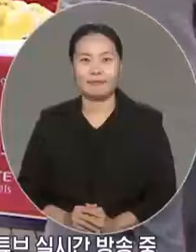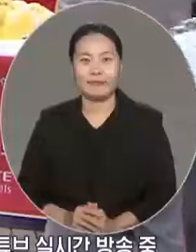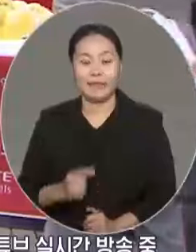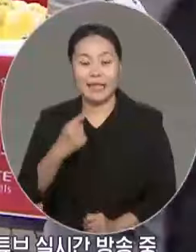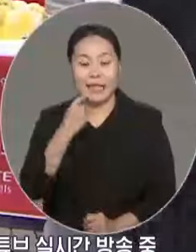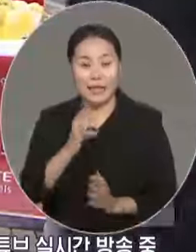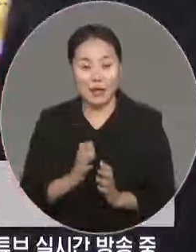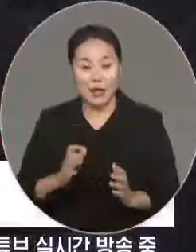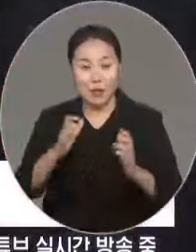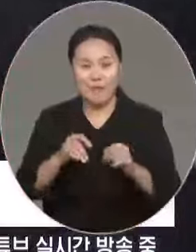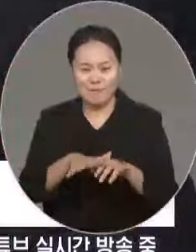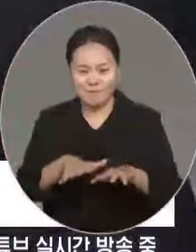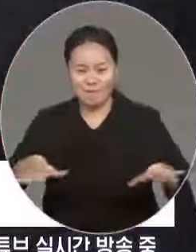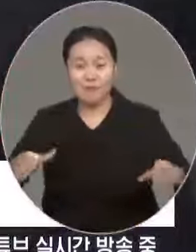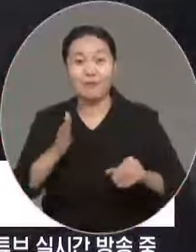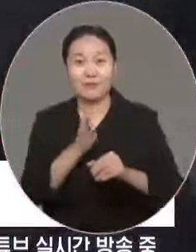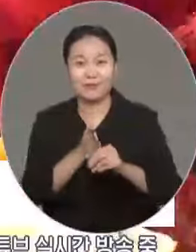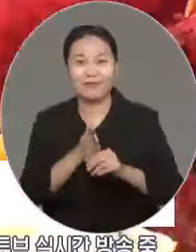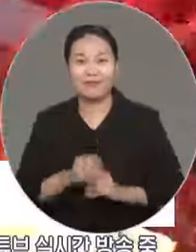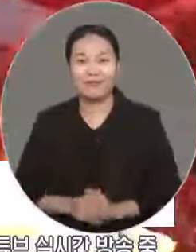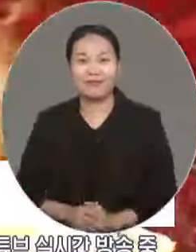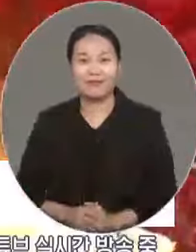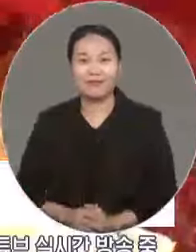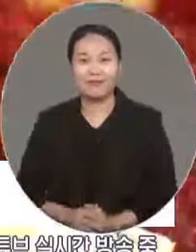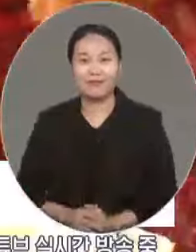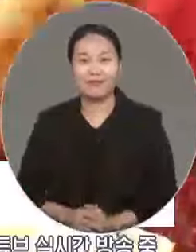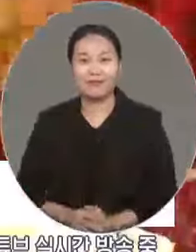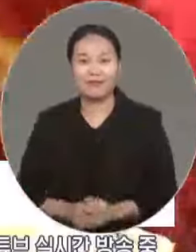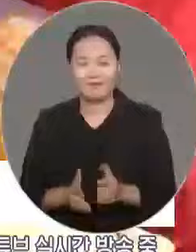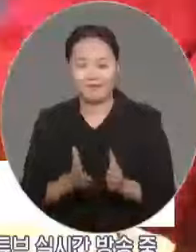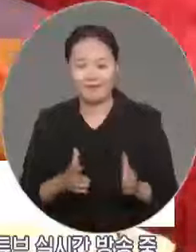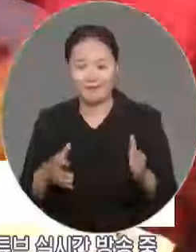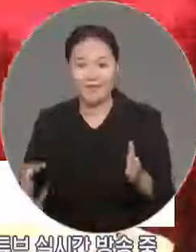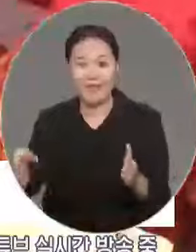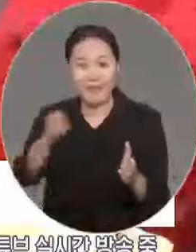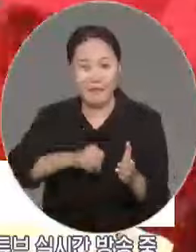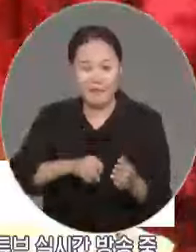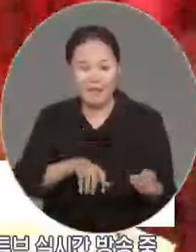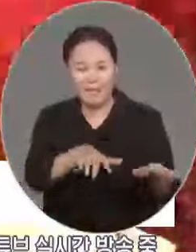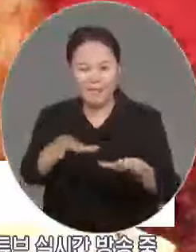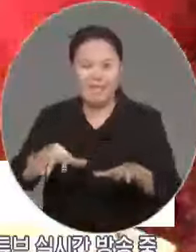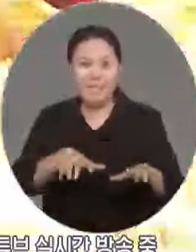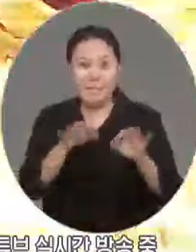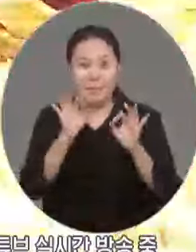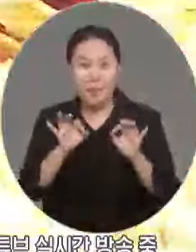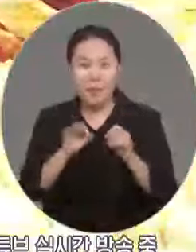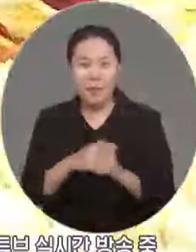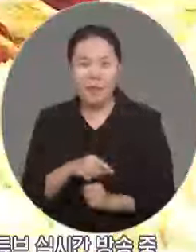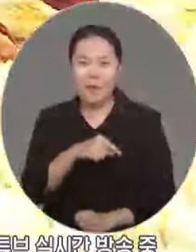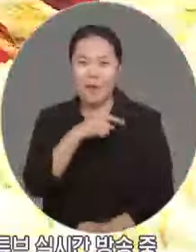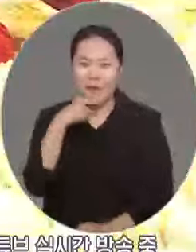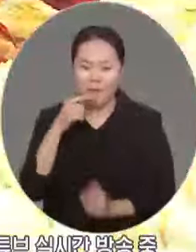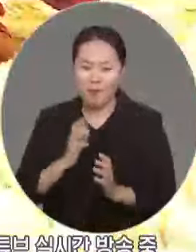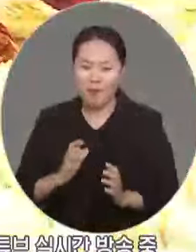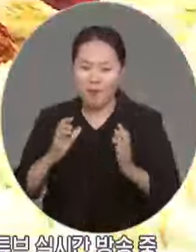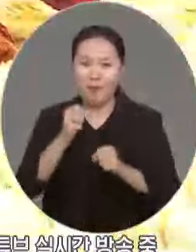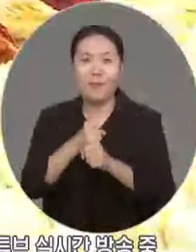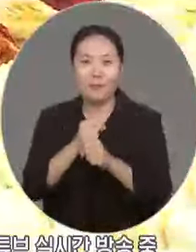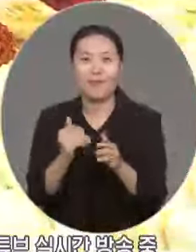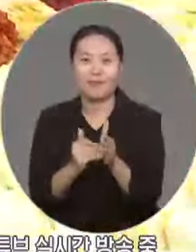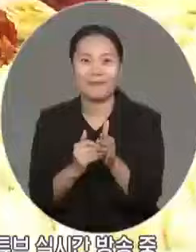새하얀 절임 배추가 길게 늘어져 있습니다. 한 움큼 집은 김치 속으로 배추를 치대니 어느새